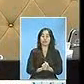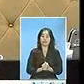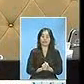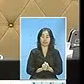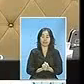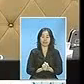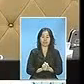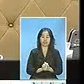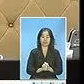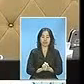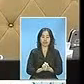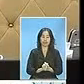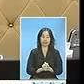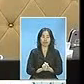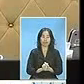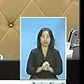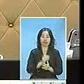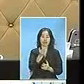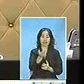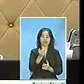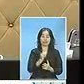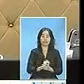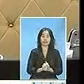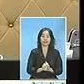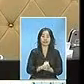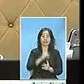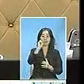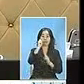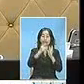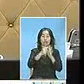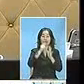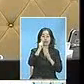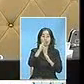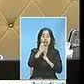นะได้สาธิตนะครับเชิญนะ